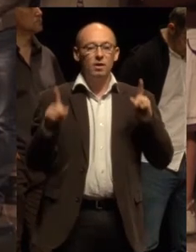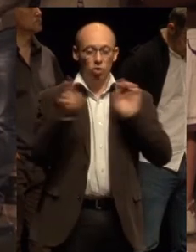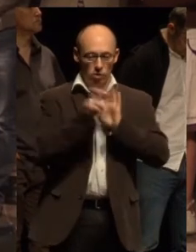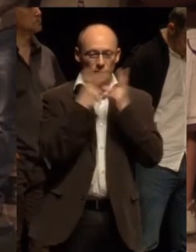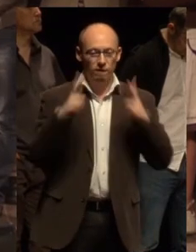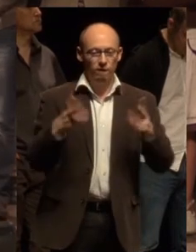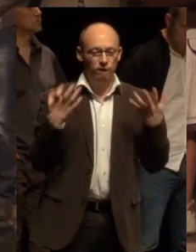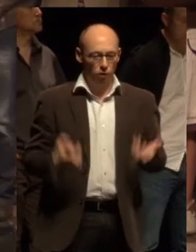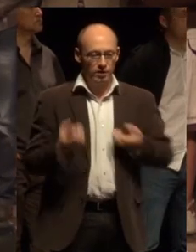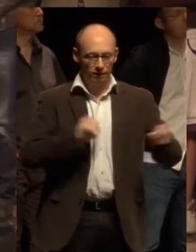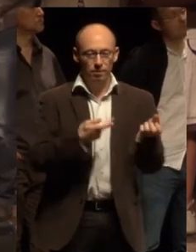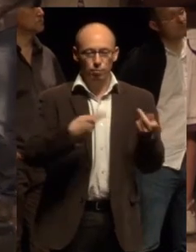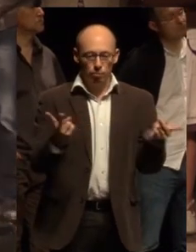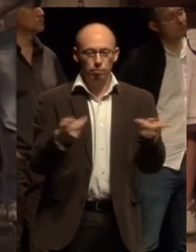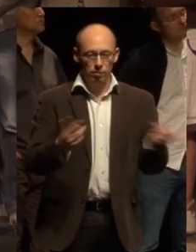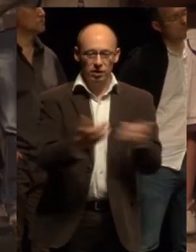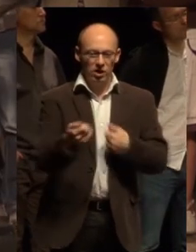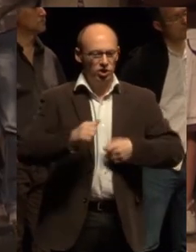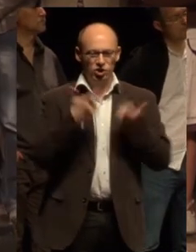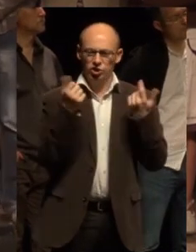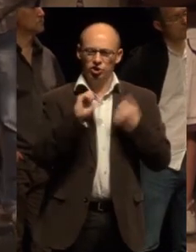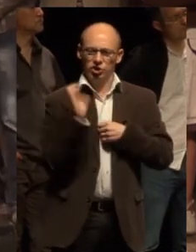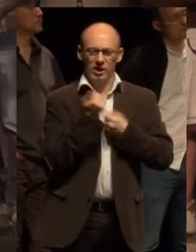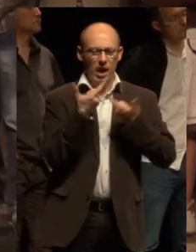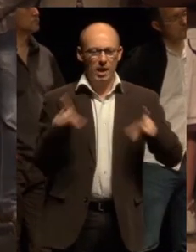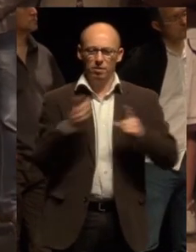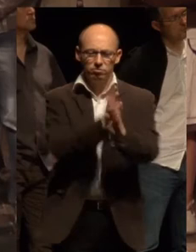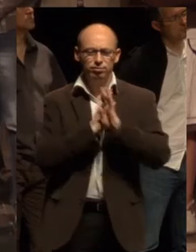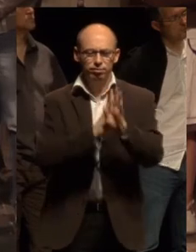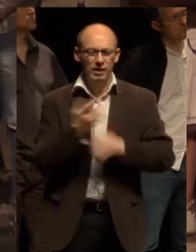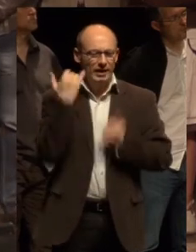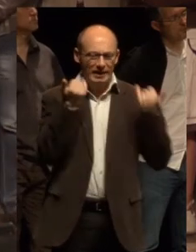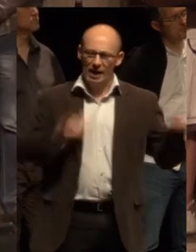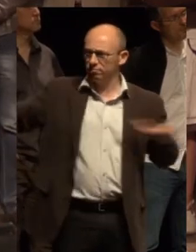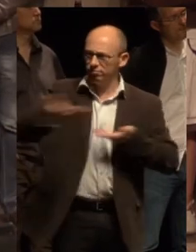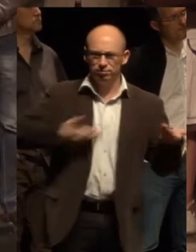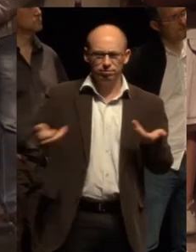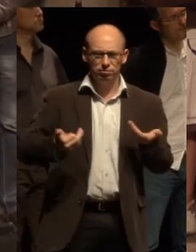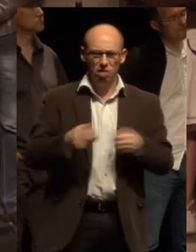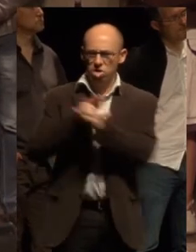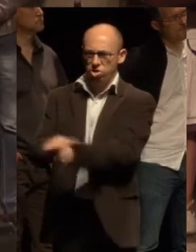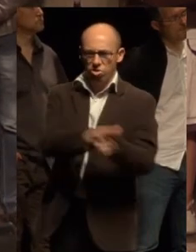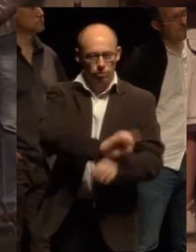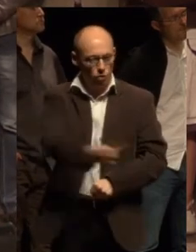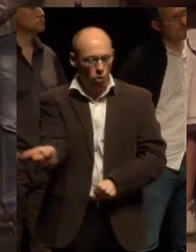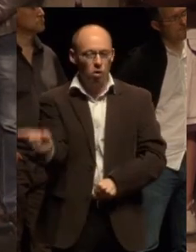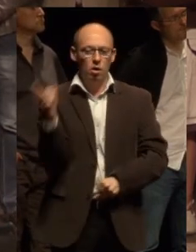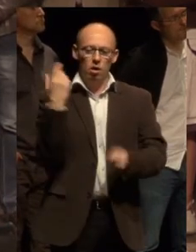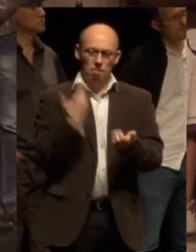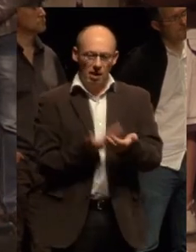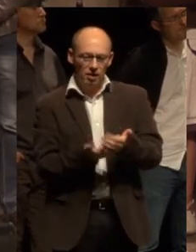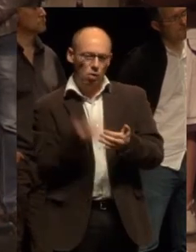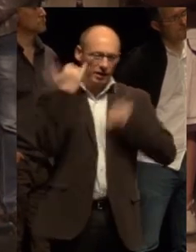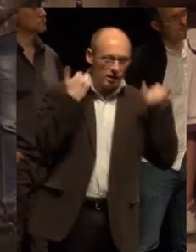publics soient des lieux où chacun puisse se faire entendre, où les idées puissent circuler librement, des lieux où l'on parie sur